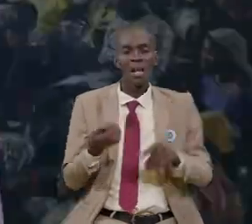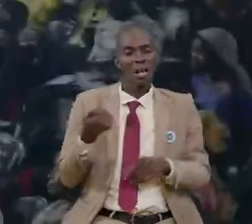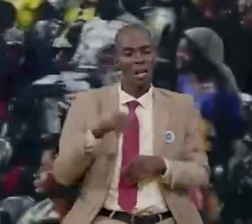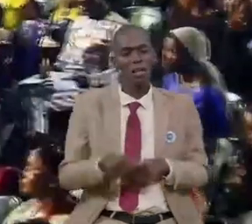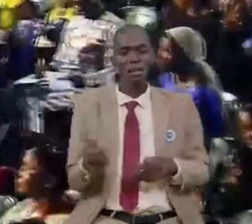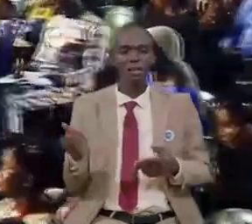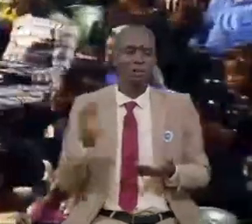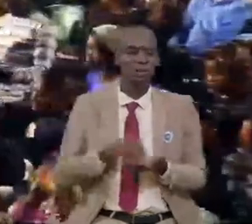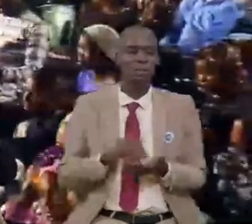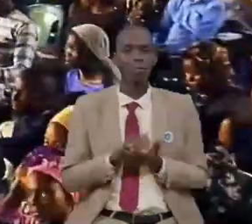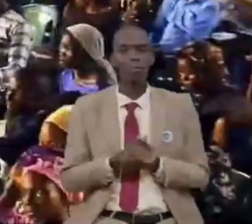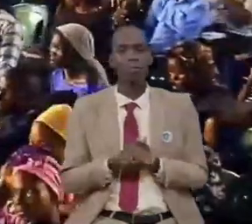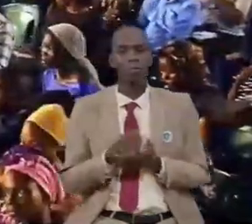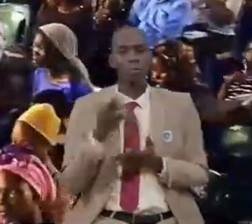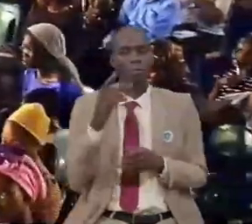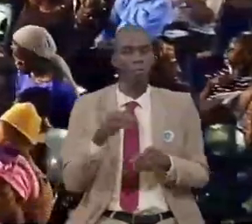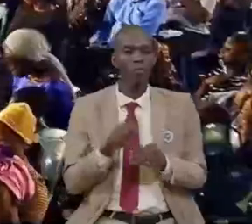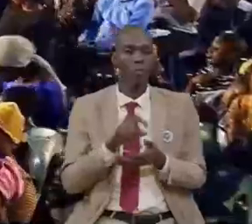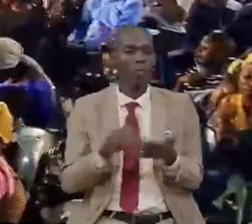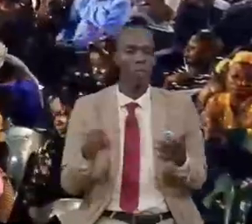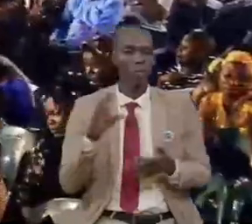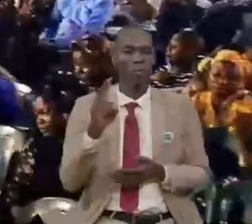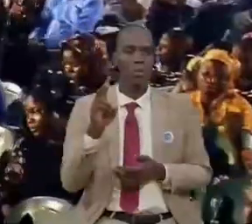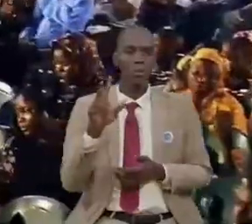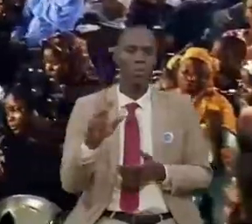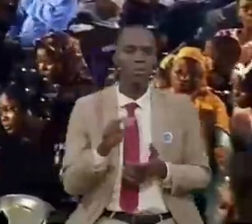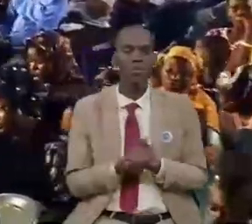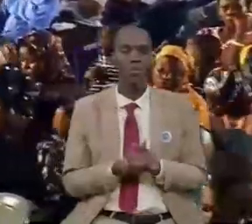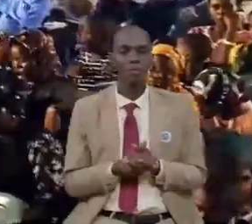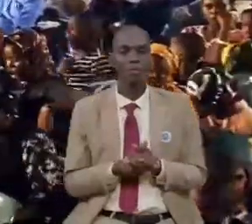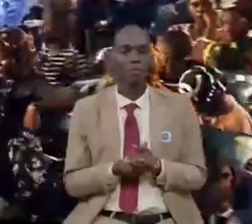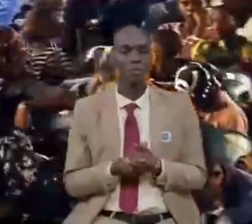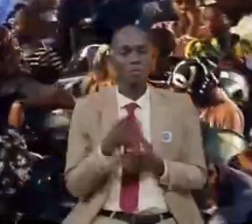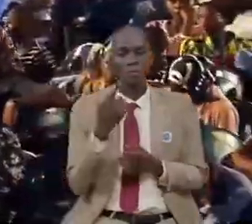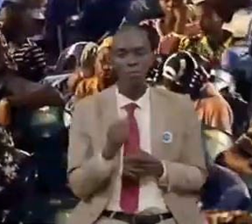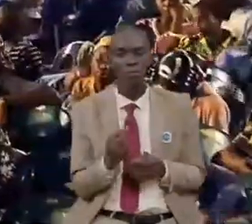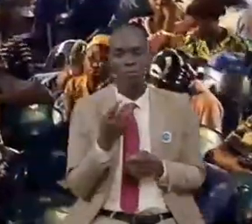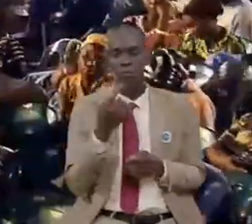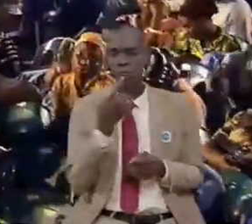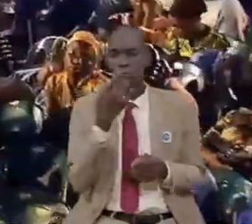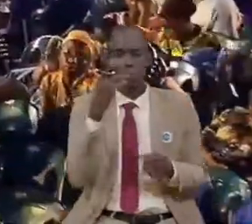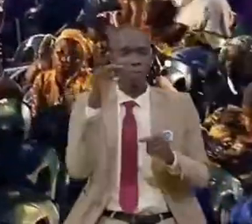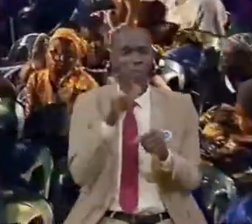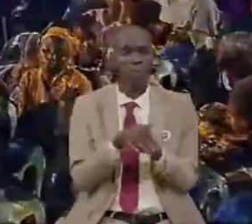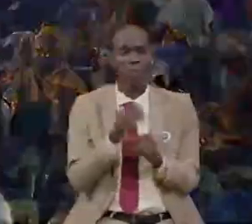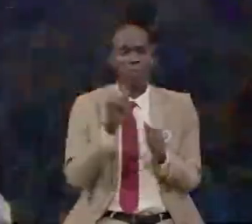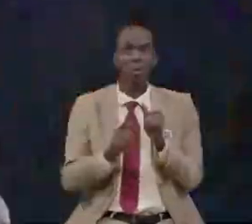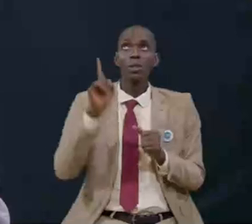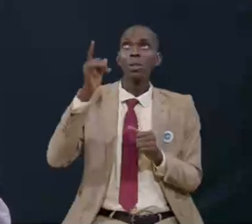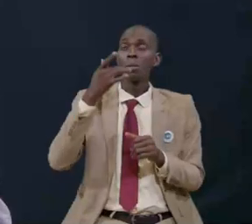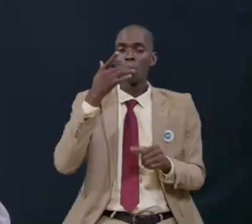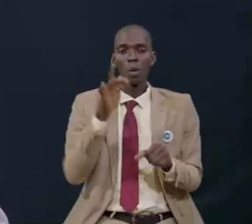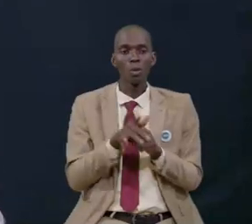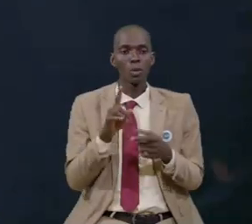fait avec nous. 73 dit, et selon le serment par lequel il